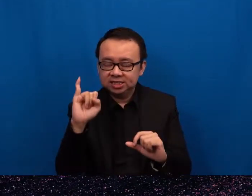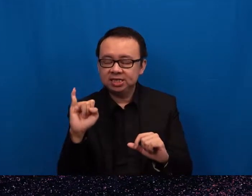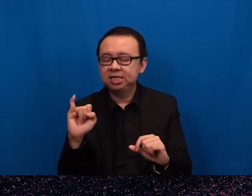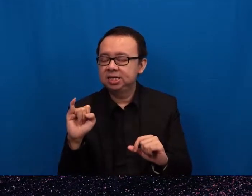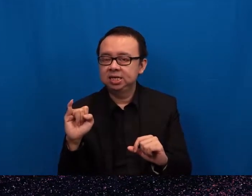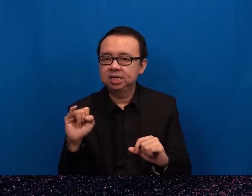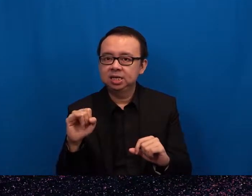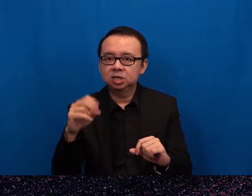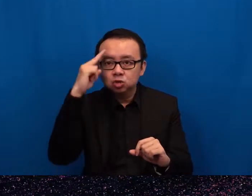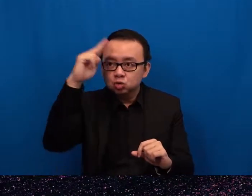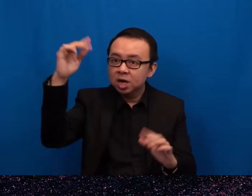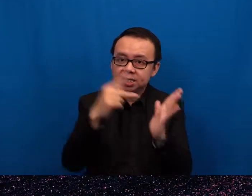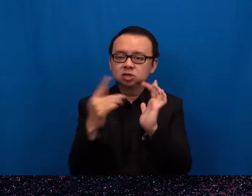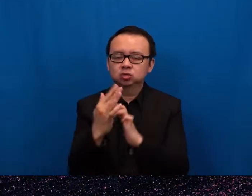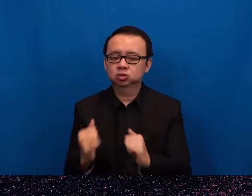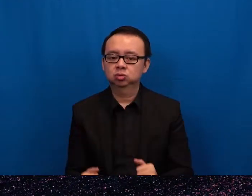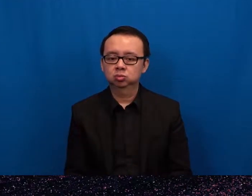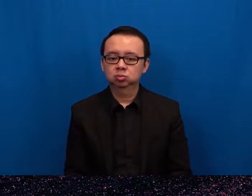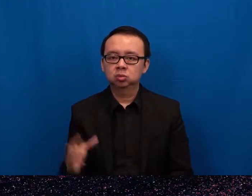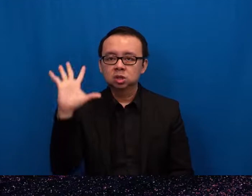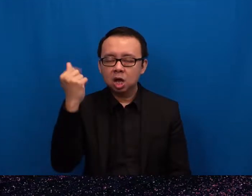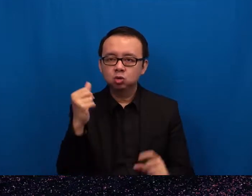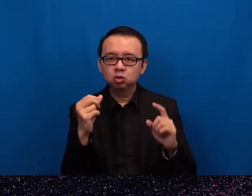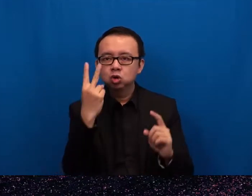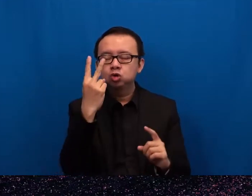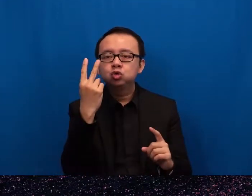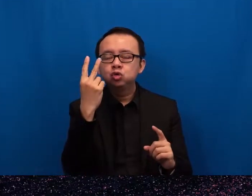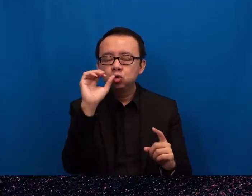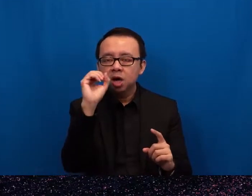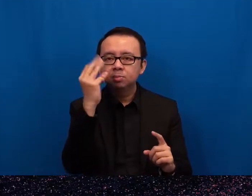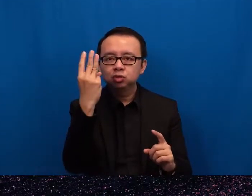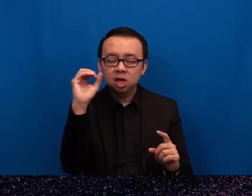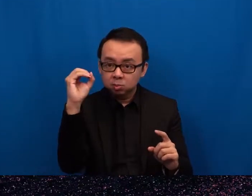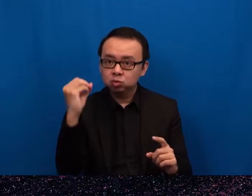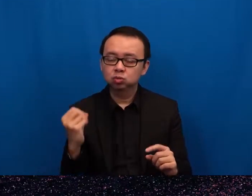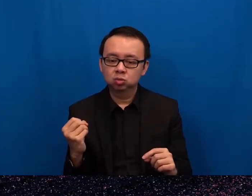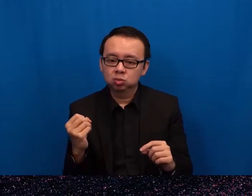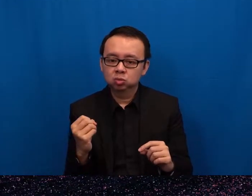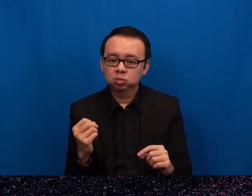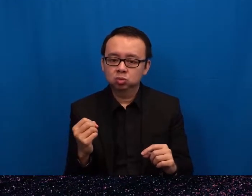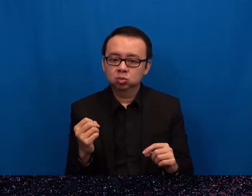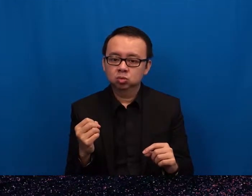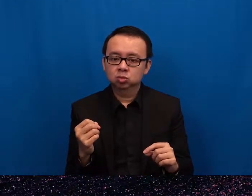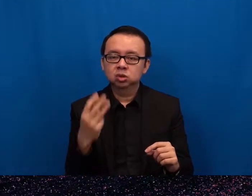2030 300 gereja. Mission Night waktu yang lalu sebelum zaman corona sudah diadakan